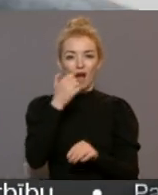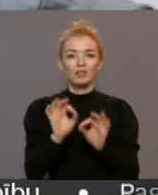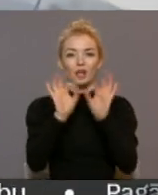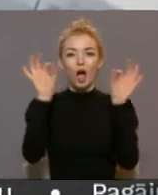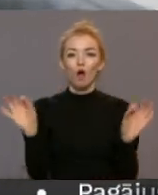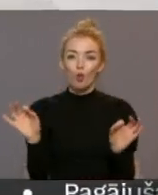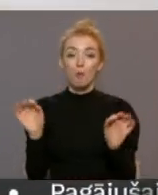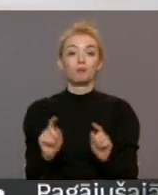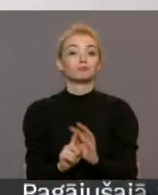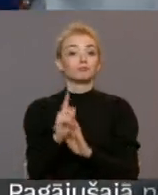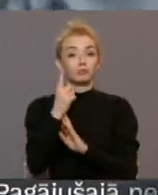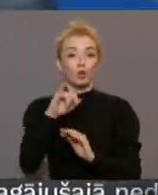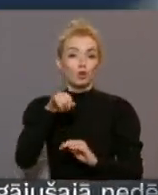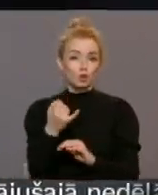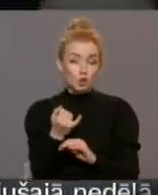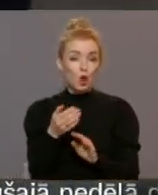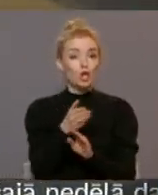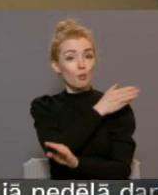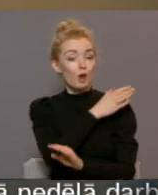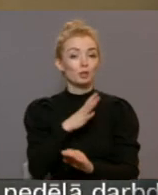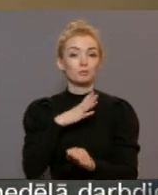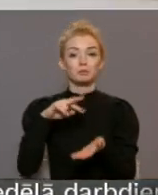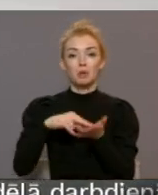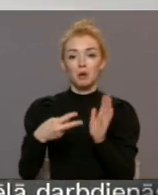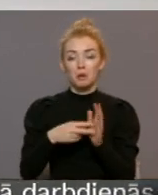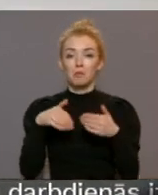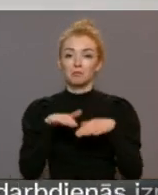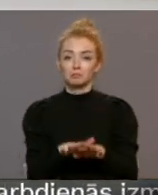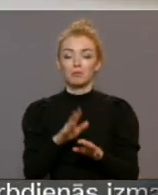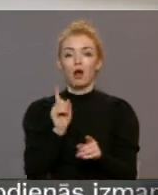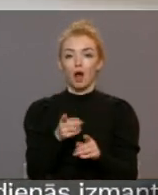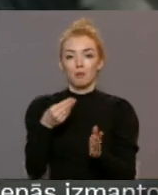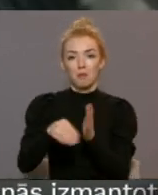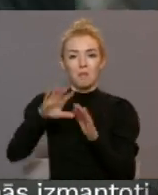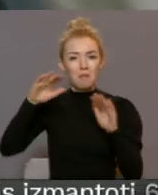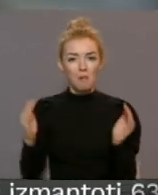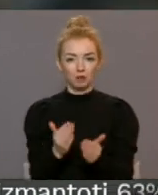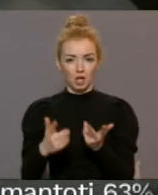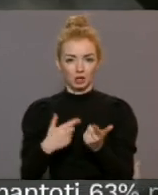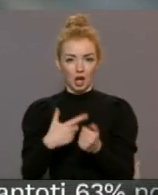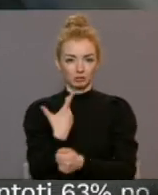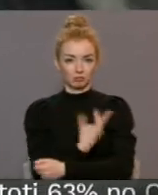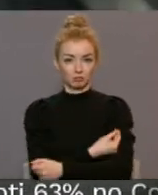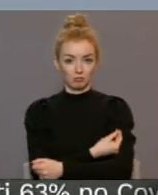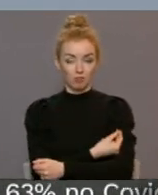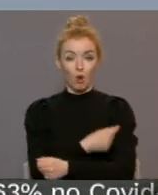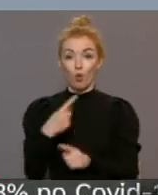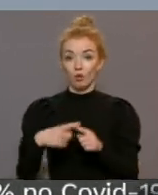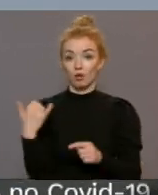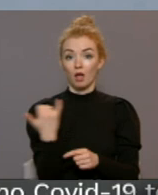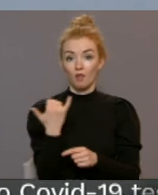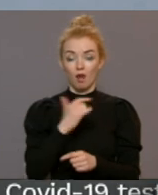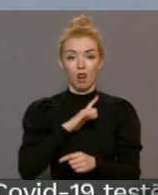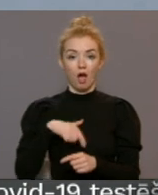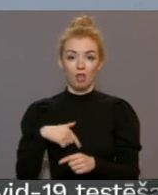jo Latvijas atbildīgās amatpersonas savulaik nolēma iegādāties mazāk BioNTech Pfizer vakcīnu, nekā bija pieejams. Līdz ar to janvārī